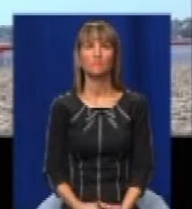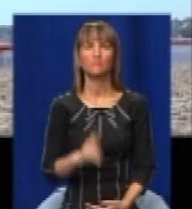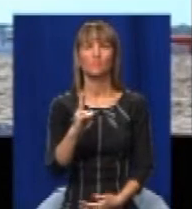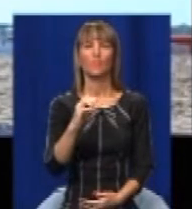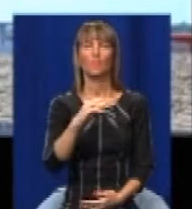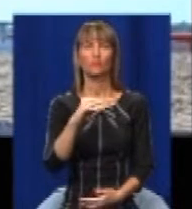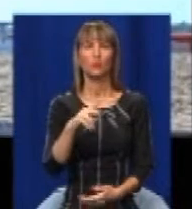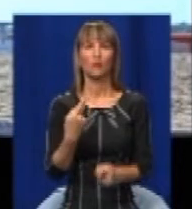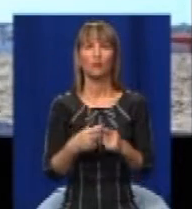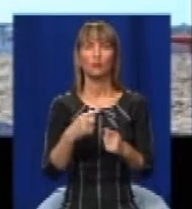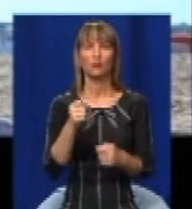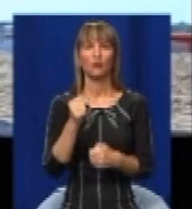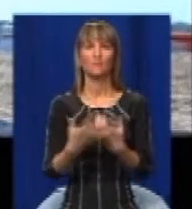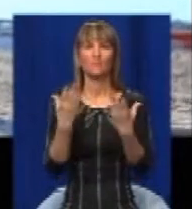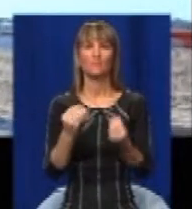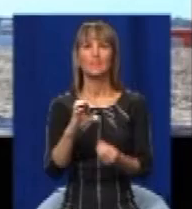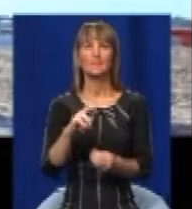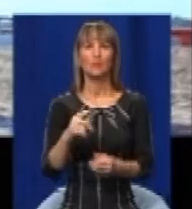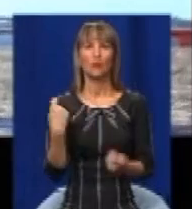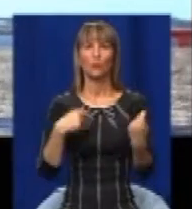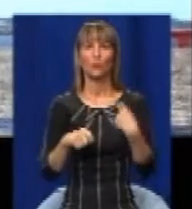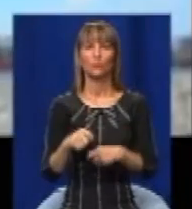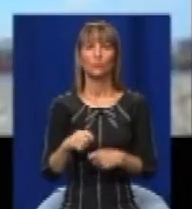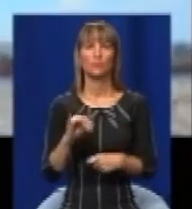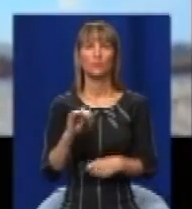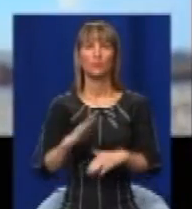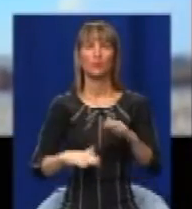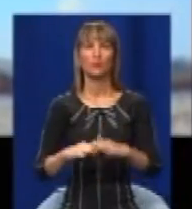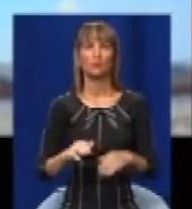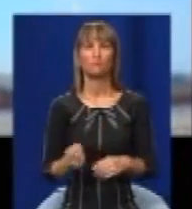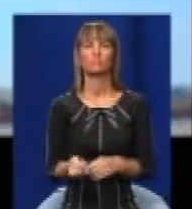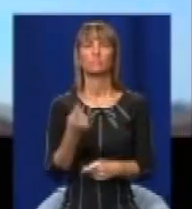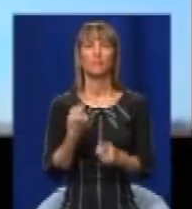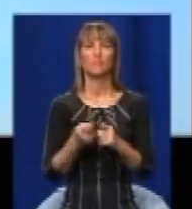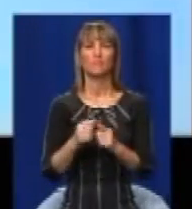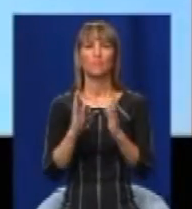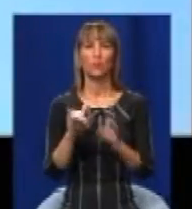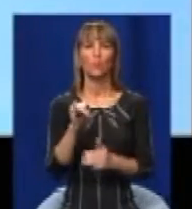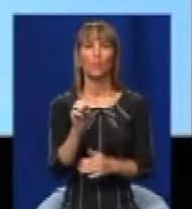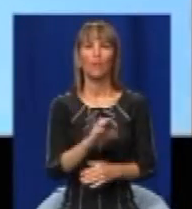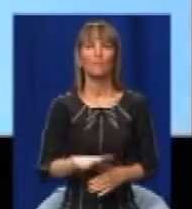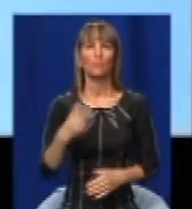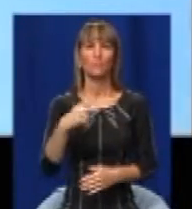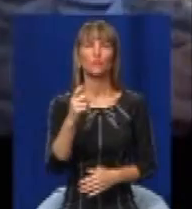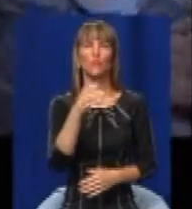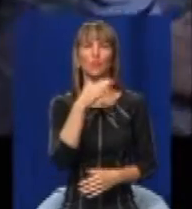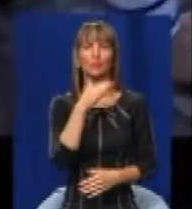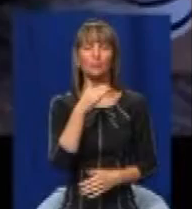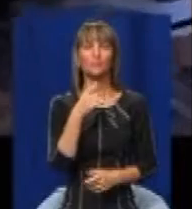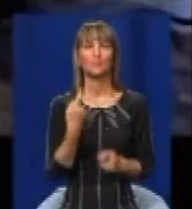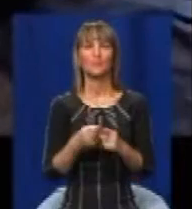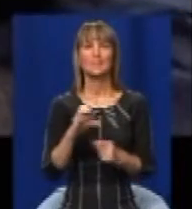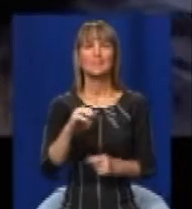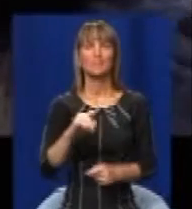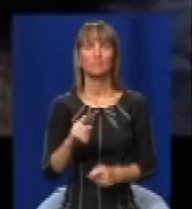кежуал – це повсякденний стиль одягу з акцентом на зручність і практичність. З'явився цей стиль у Європі у 20 столітті. Цей